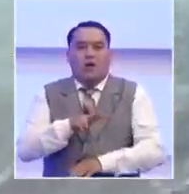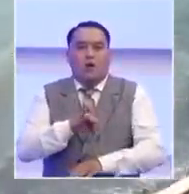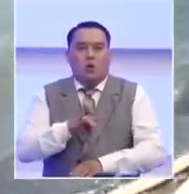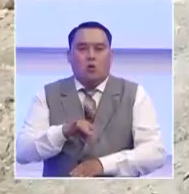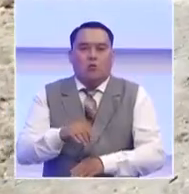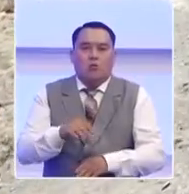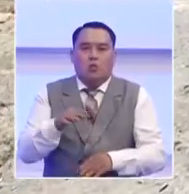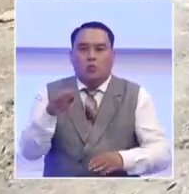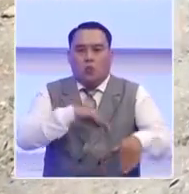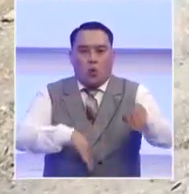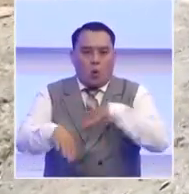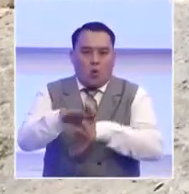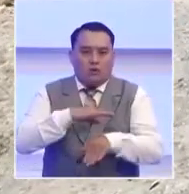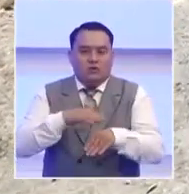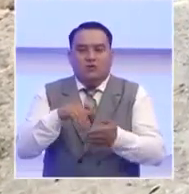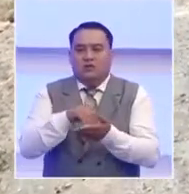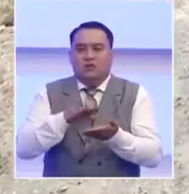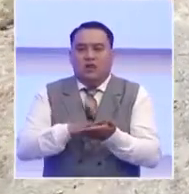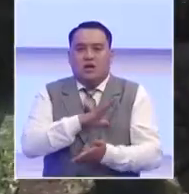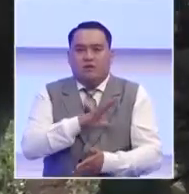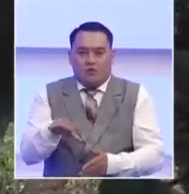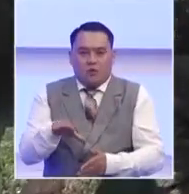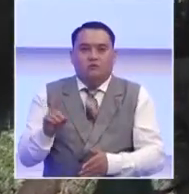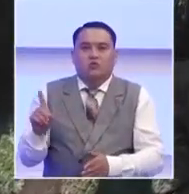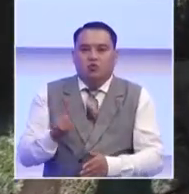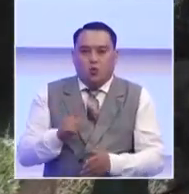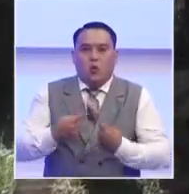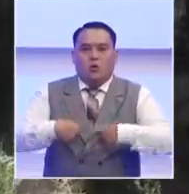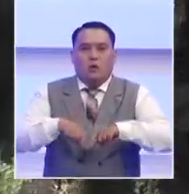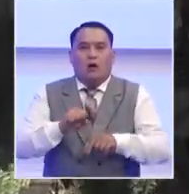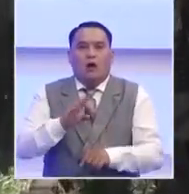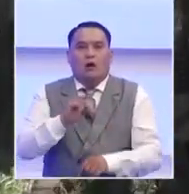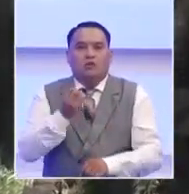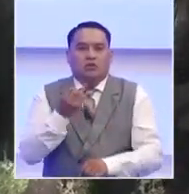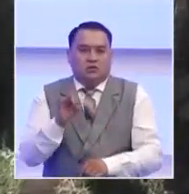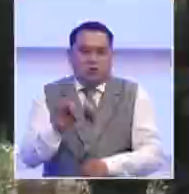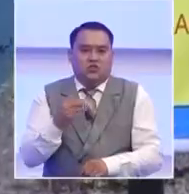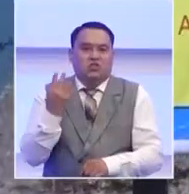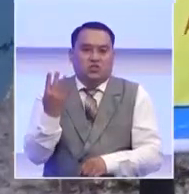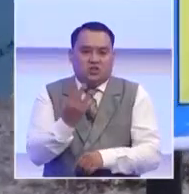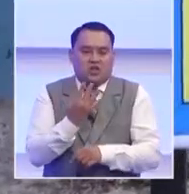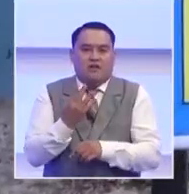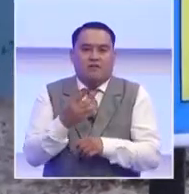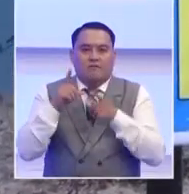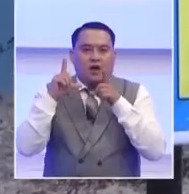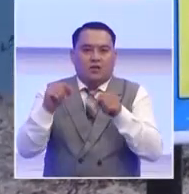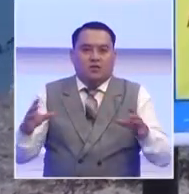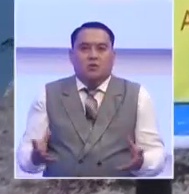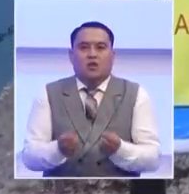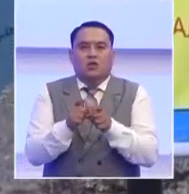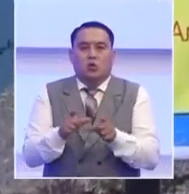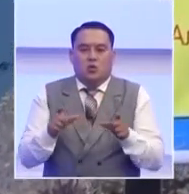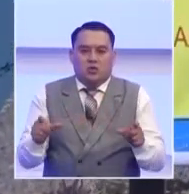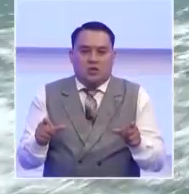период прошлого купального сезона не зарегистрировано. В году текущем станции села Акши было совершено 4 выезда, в том числе и на спасение людей,